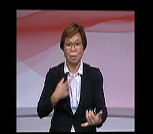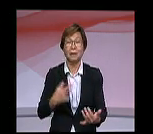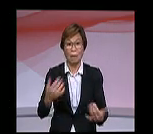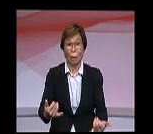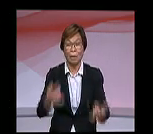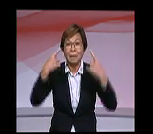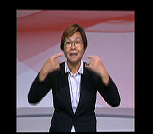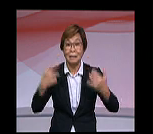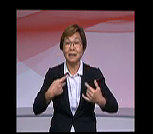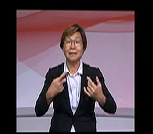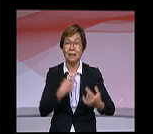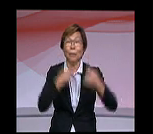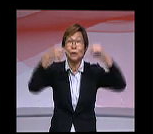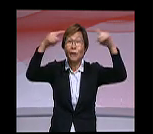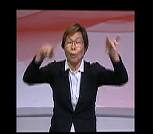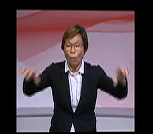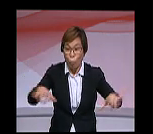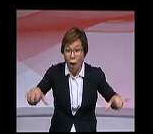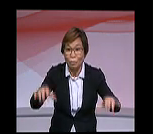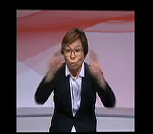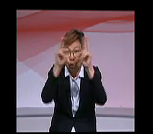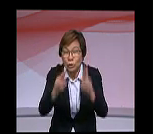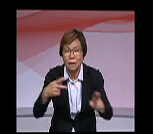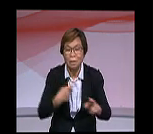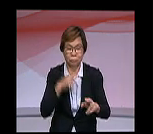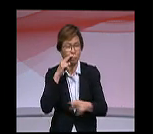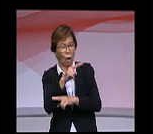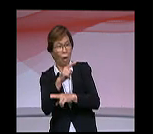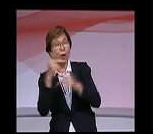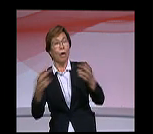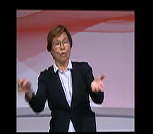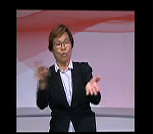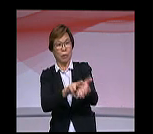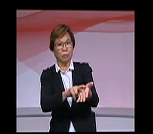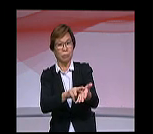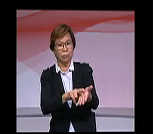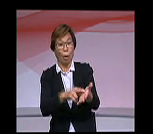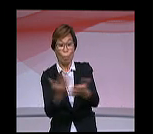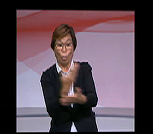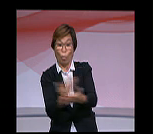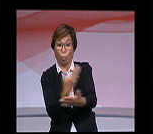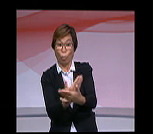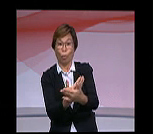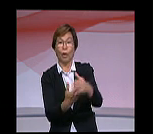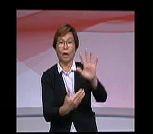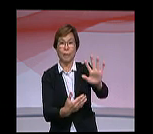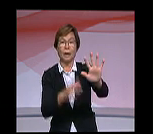berjaya melaksanakan itu. Kalau kita lihat, kita hari ini mencatatkan kes baru sebanyak